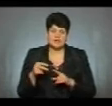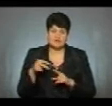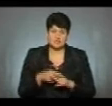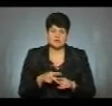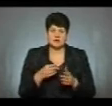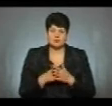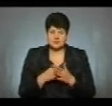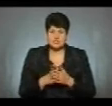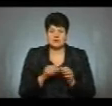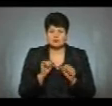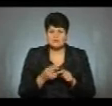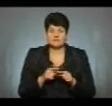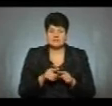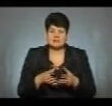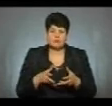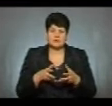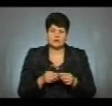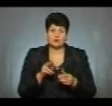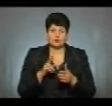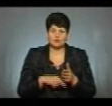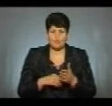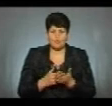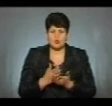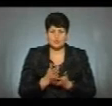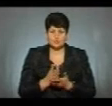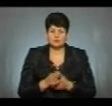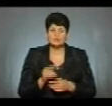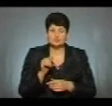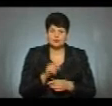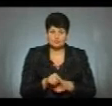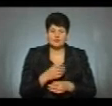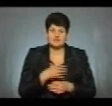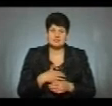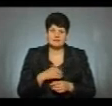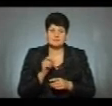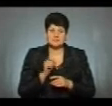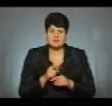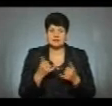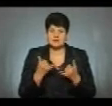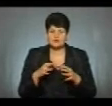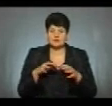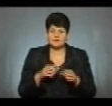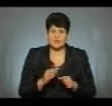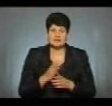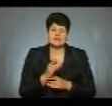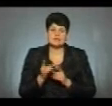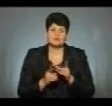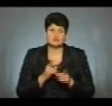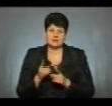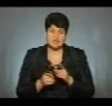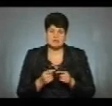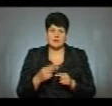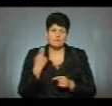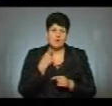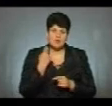бюджет і, можливо, це вплине на податкову політику. Таким чином, важливим завданням нинішньої влади є реструктуризація даних